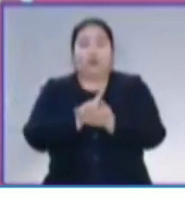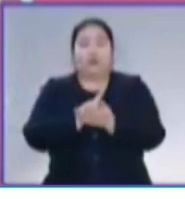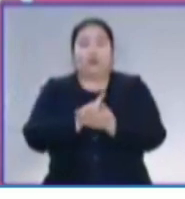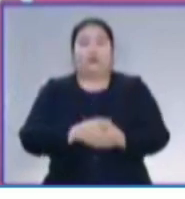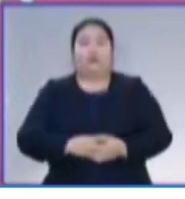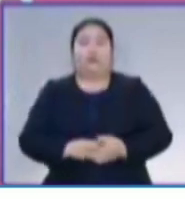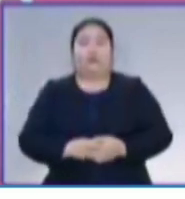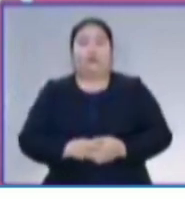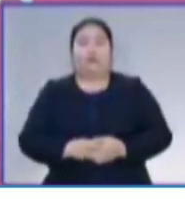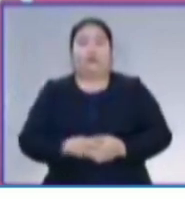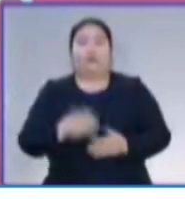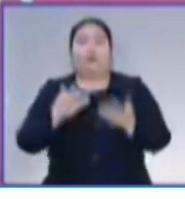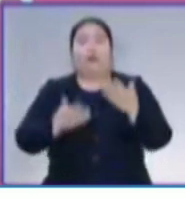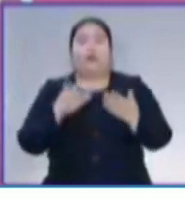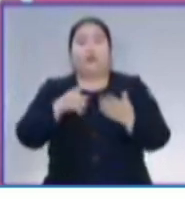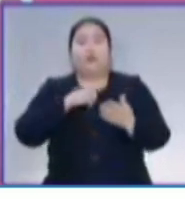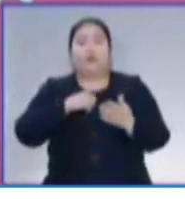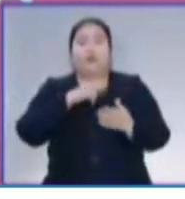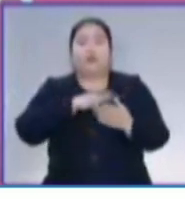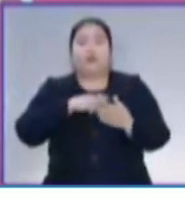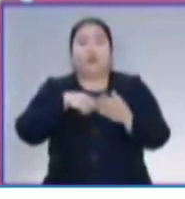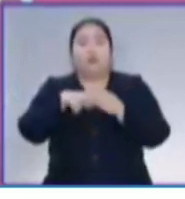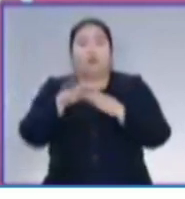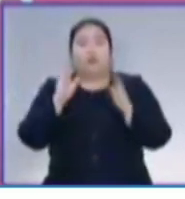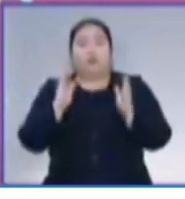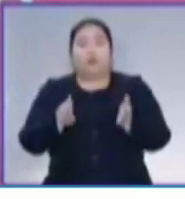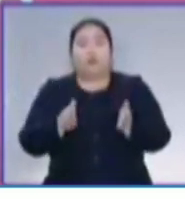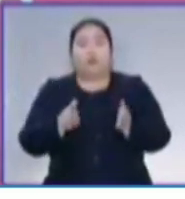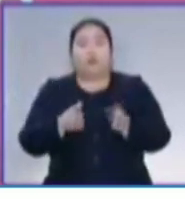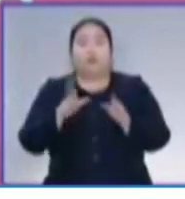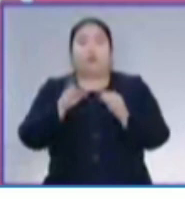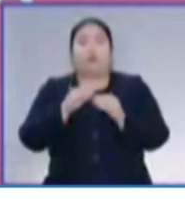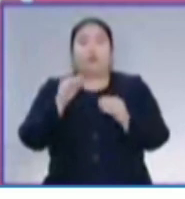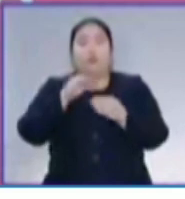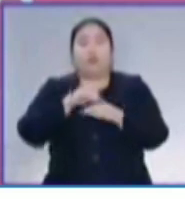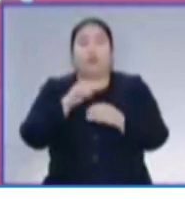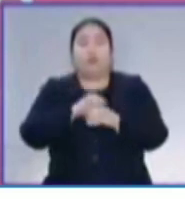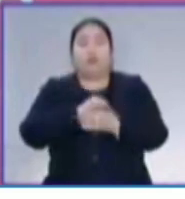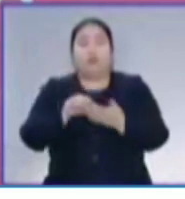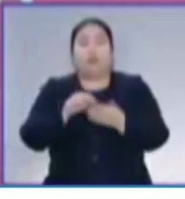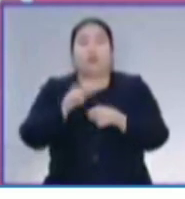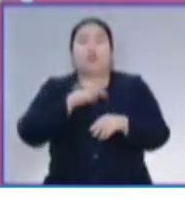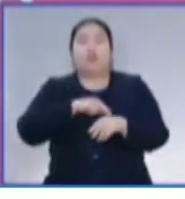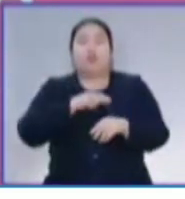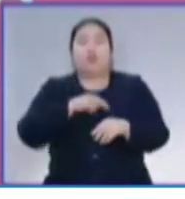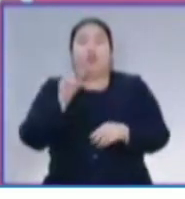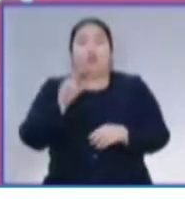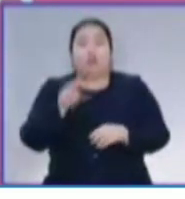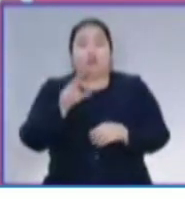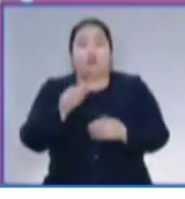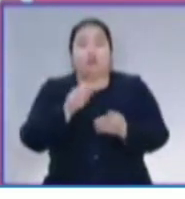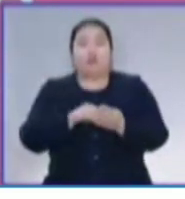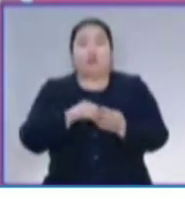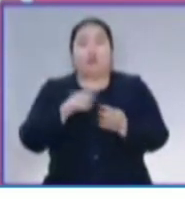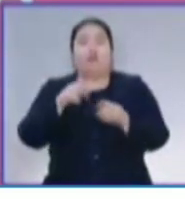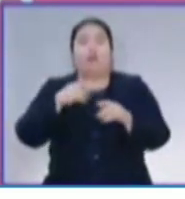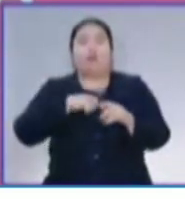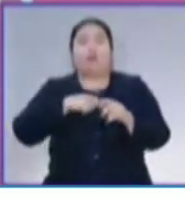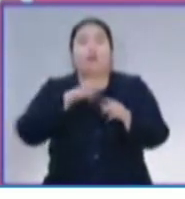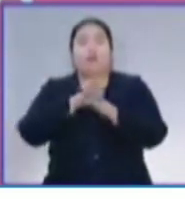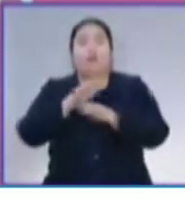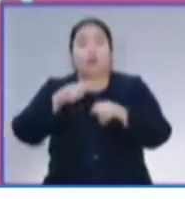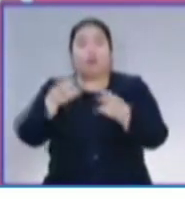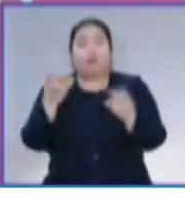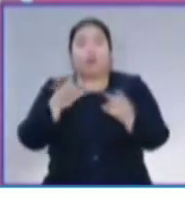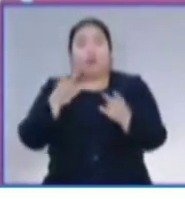shart. Agar siz ishga ketayotgan bo'lsangiz, qo'shimcha ravishda ishxonaning guvohnomasi va siz ishga jalb